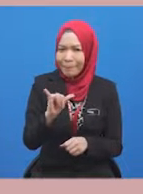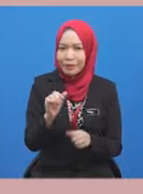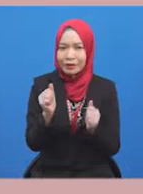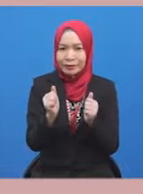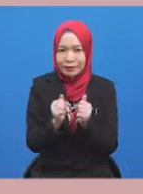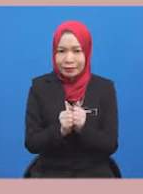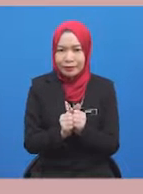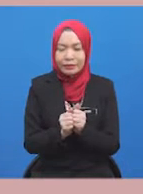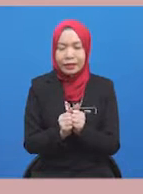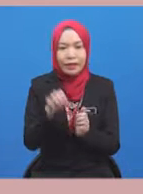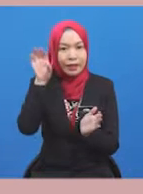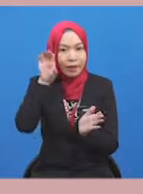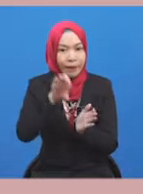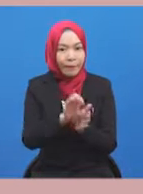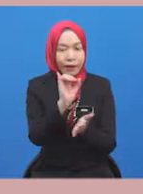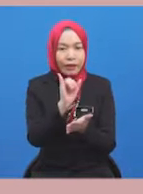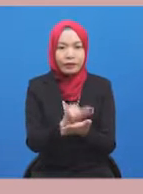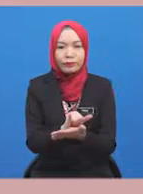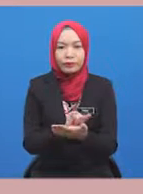sama dari sesuatu objek.